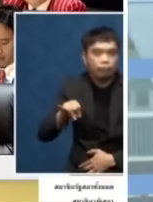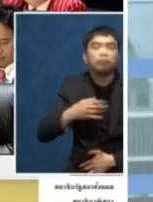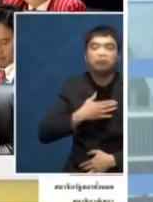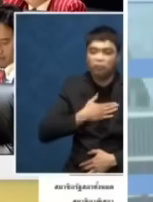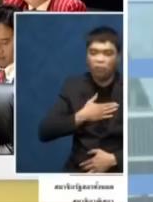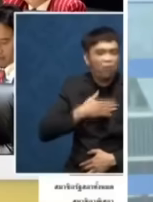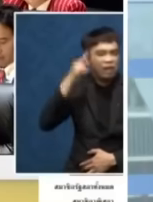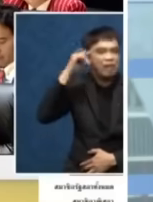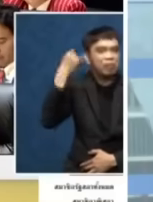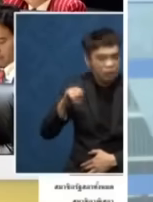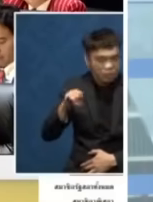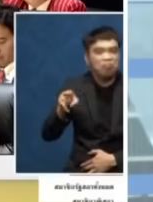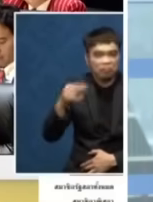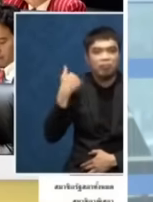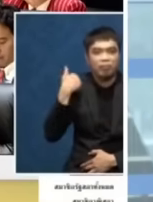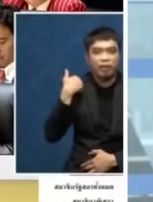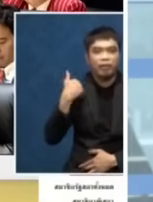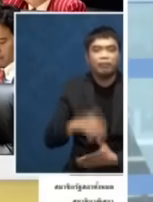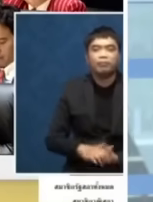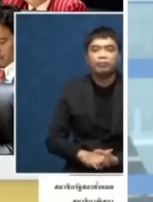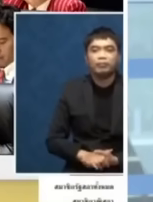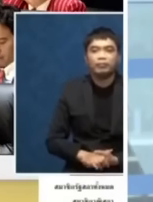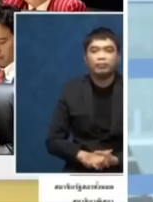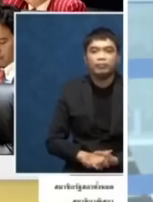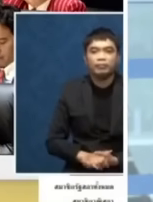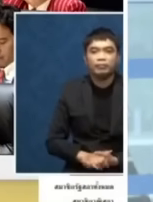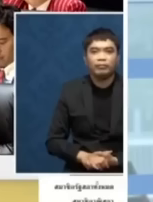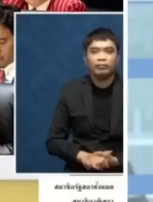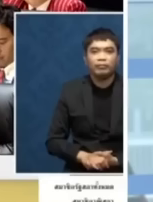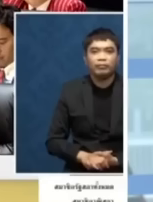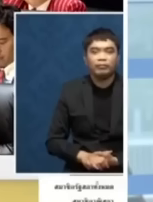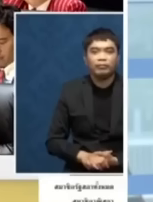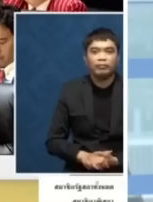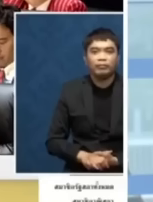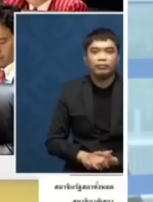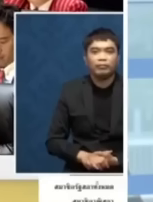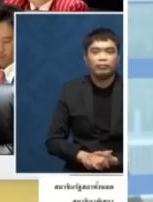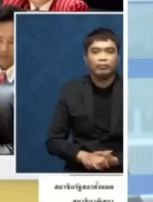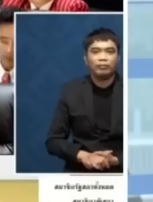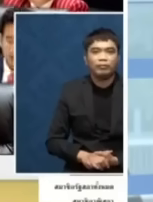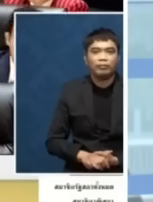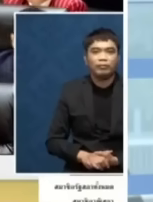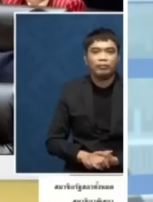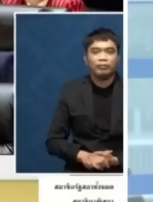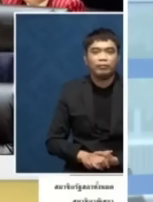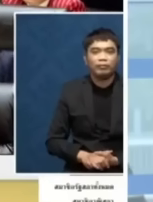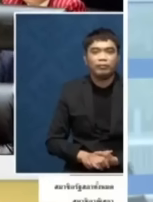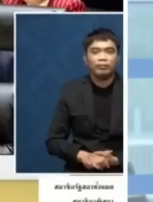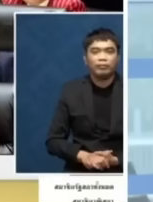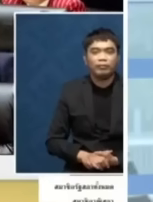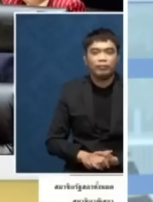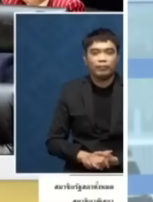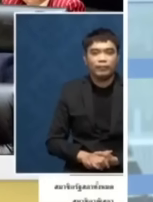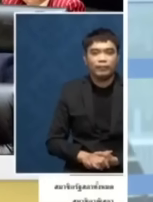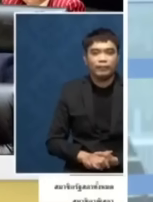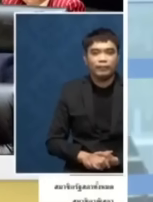แต่อย่างที่บอกไปครับแต่ละท่านเนี่ยถ้าเกิดจะมีการอภิปรายก็ต้องบอกก่อนว่าท่านมาจากไหนยังไงท่านจะอภิปรายใช้เวลากี่นาทีแล้วก็ส่งชื่อไป